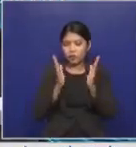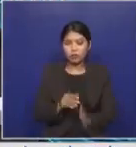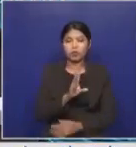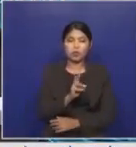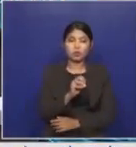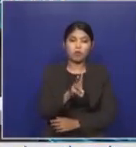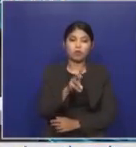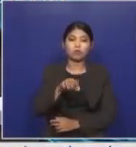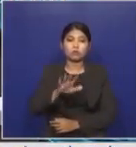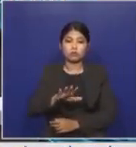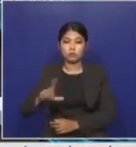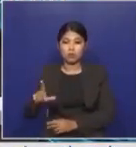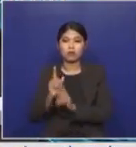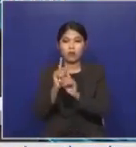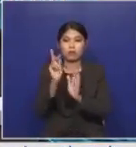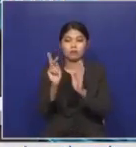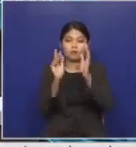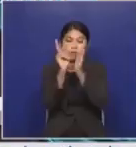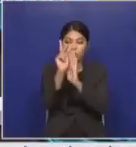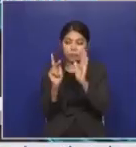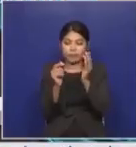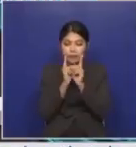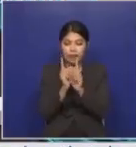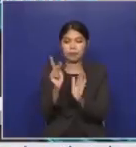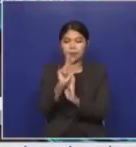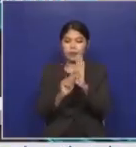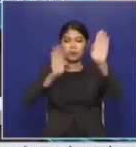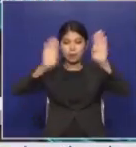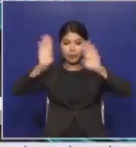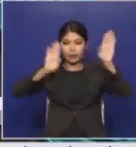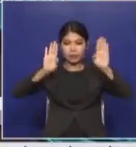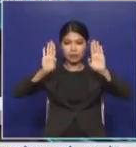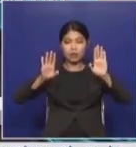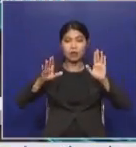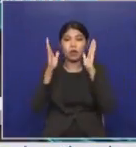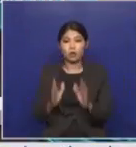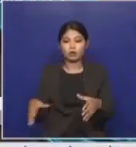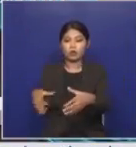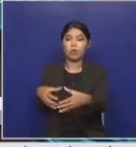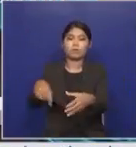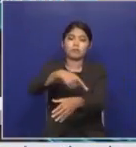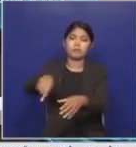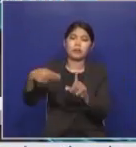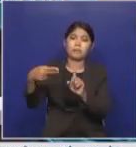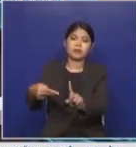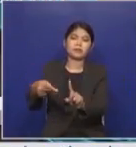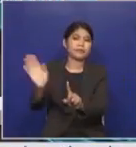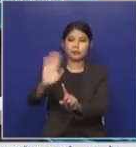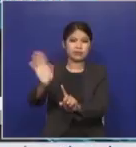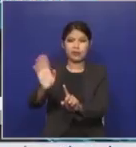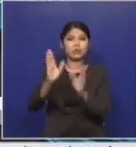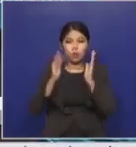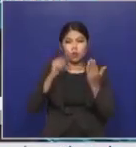เป็นหลักการตามประชาธิปไตยทางตกไม่ใช่ให้เสียมีคนเทียนไม่หลับหมื่นคนเท่านั้น